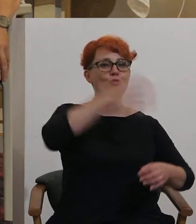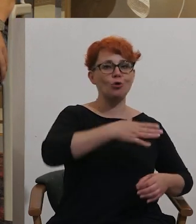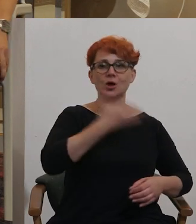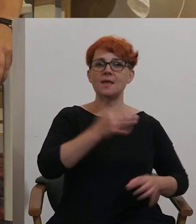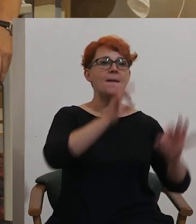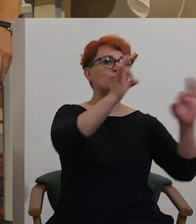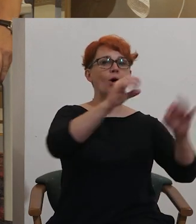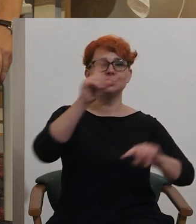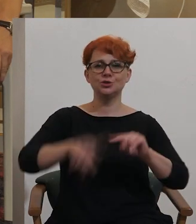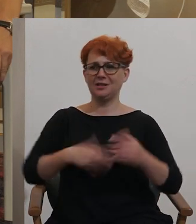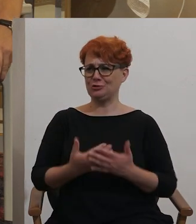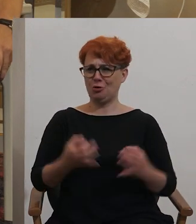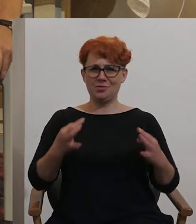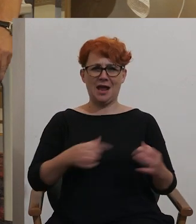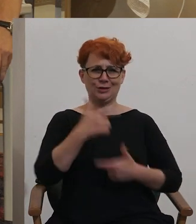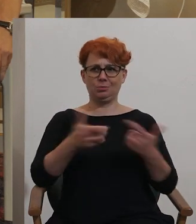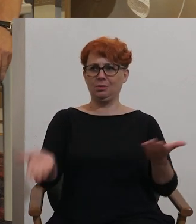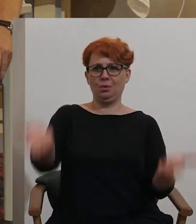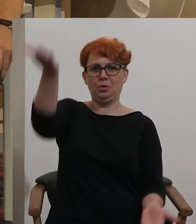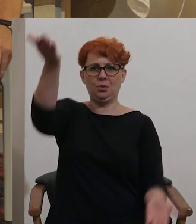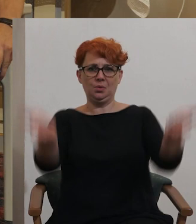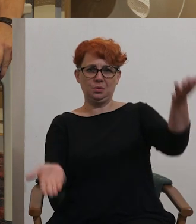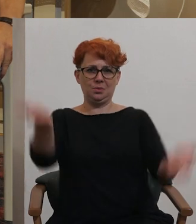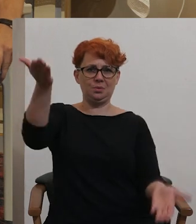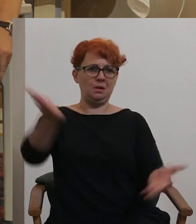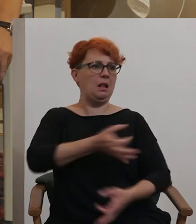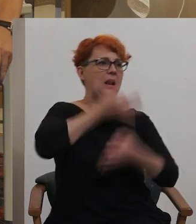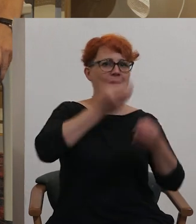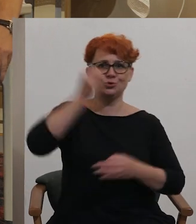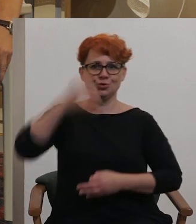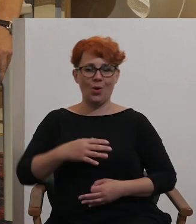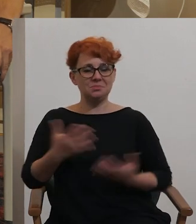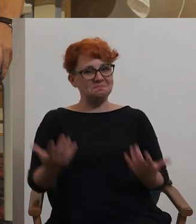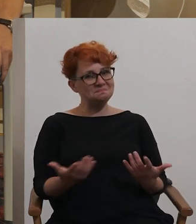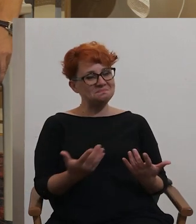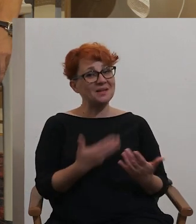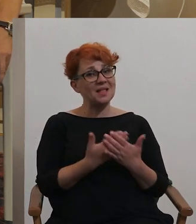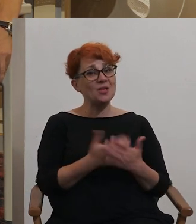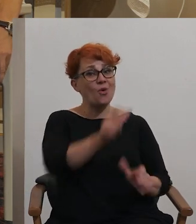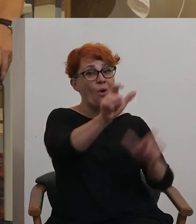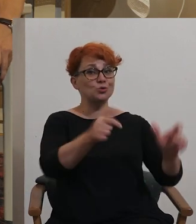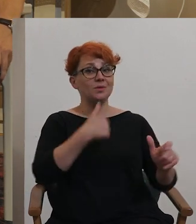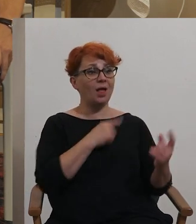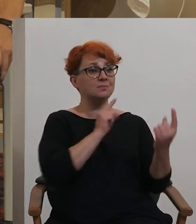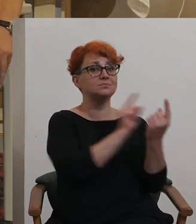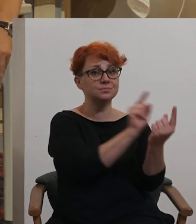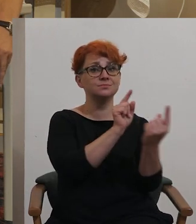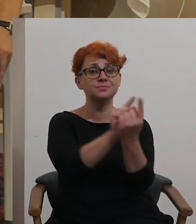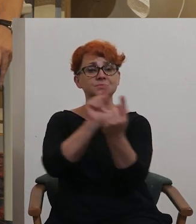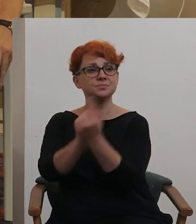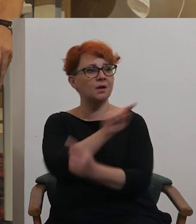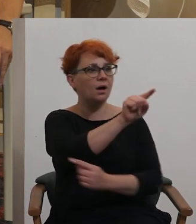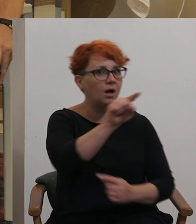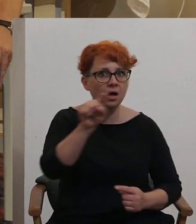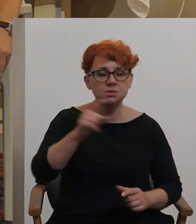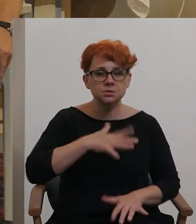dlaczego teraz ma być taki podział? I ci ludzie, ci, z którymi się spotykam, dziwią się temu